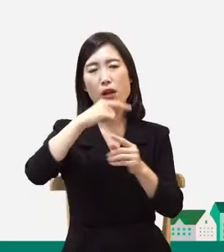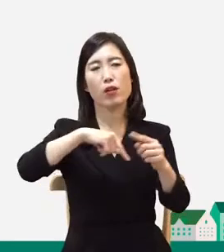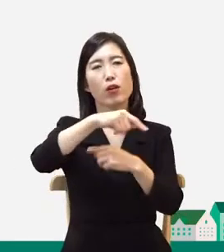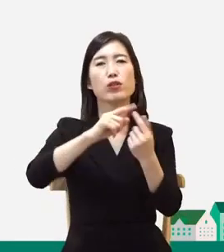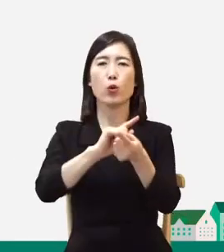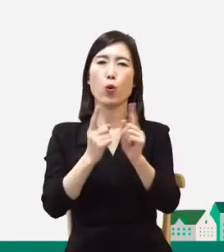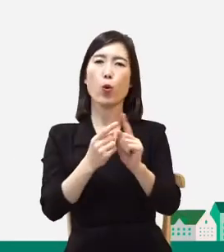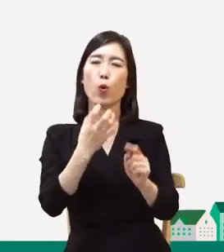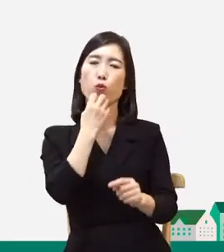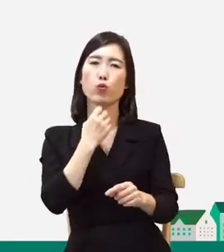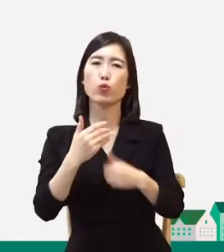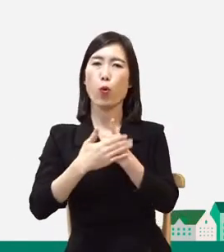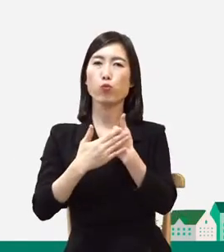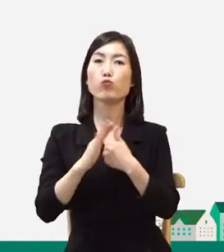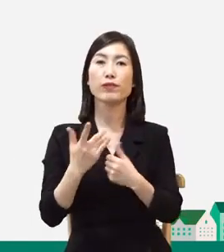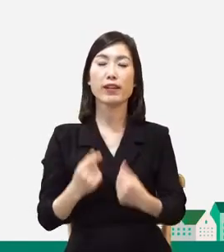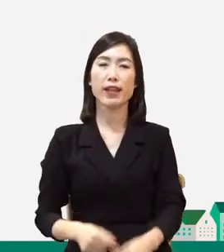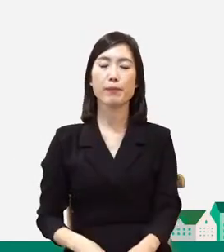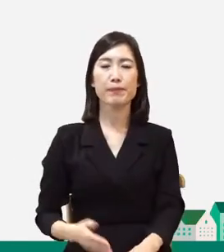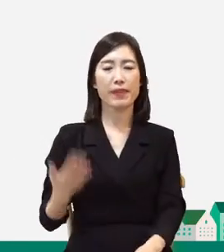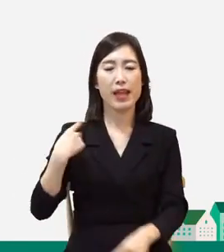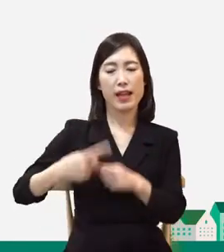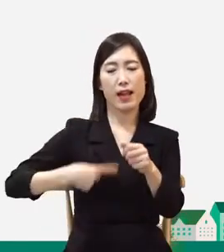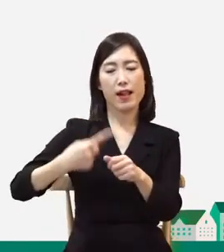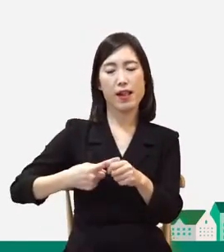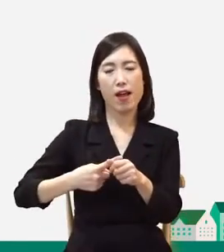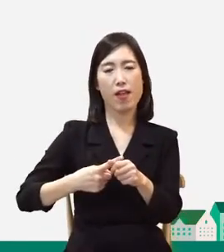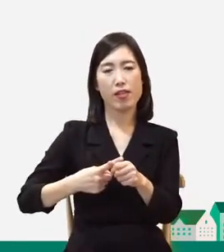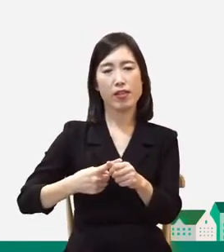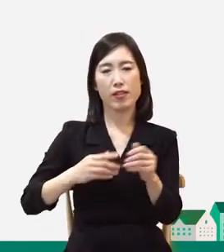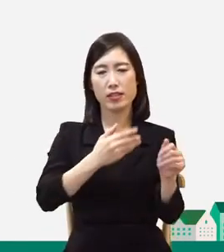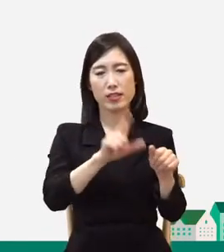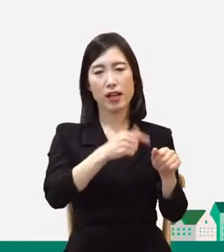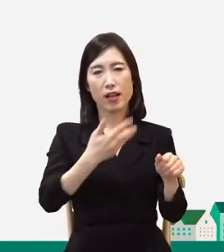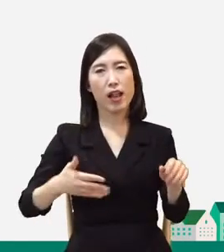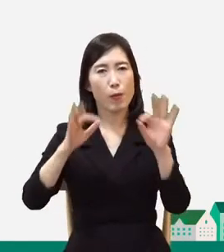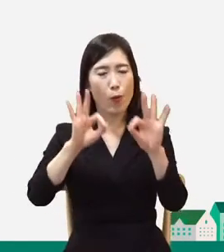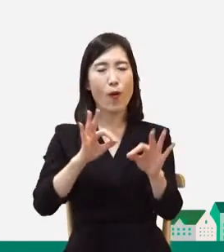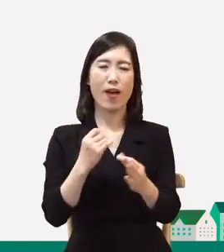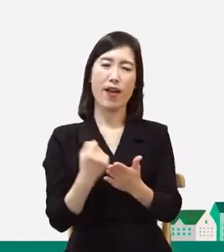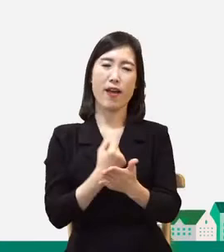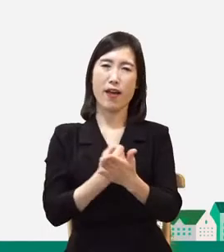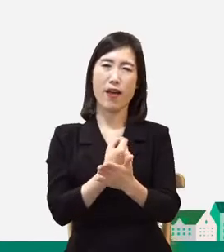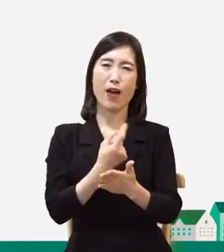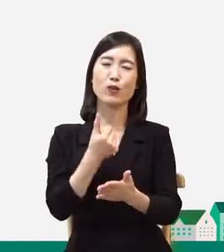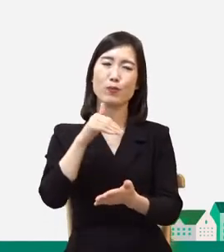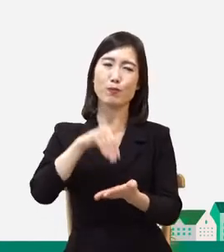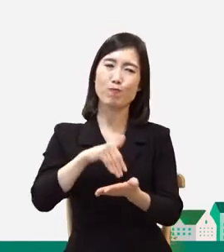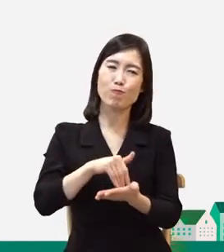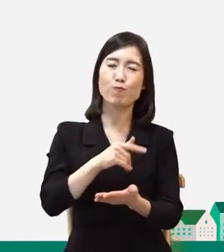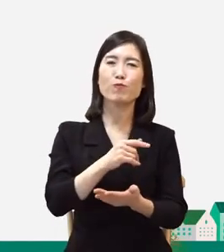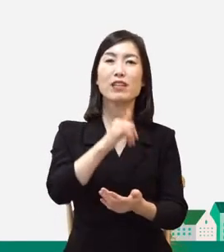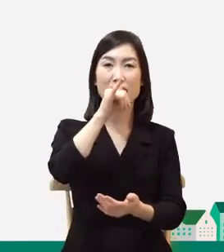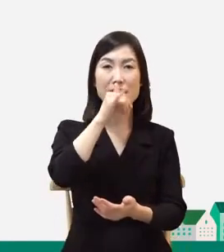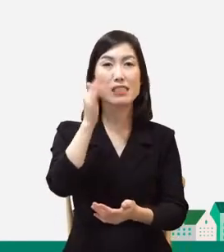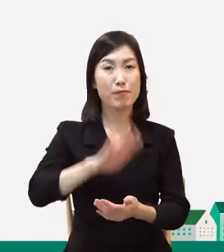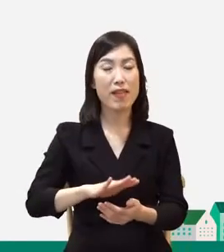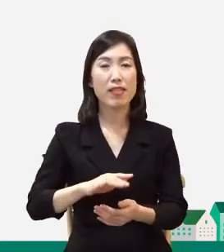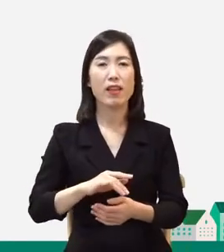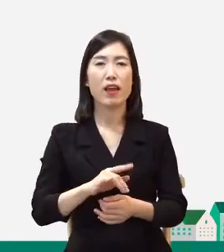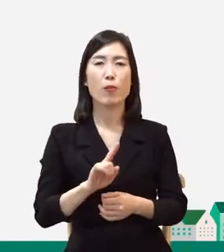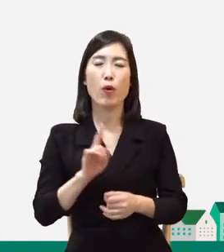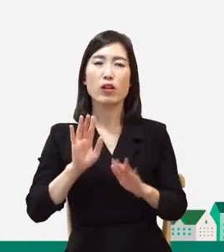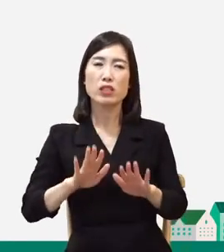1년간의 실천을 돌아보면 아쉽고 반성되는 부분이 굉장히 많은데요. 여전히 입주민을 지원하는 인력들은 기존의